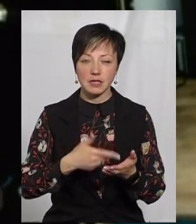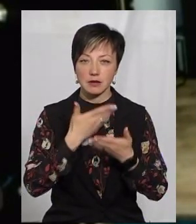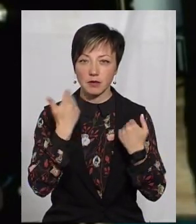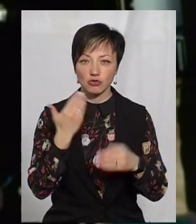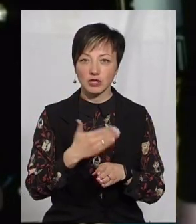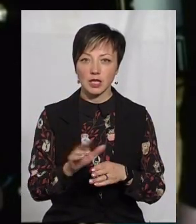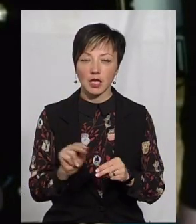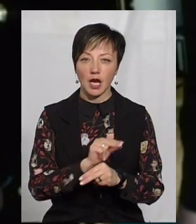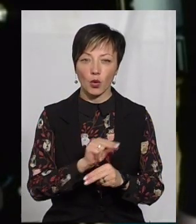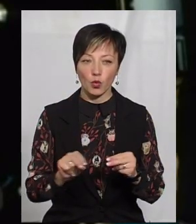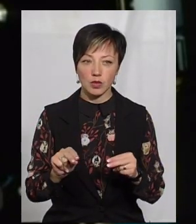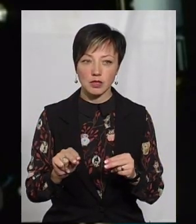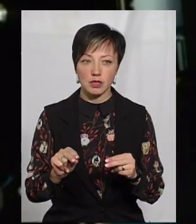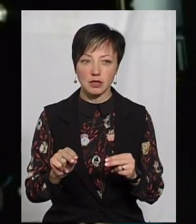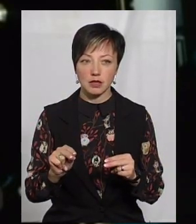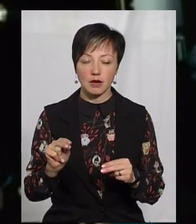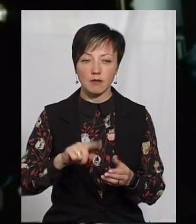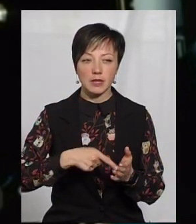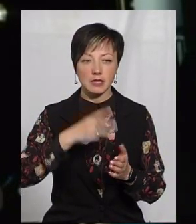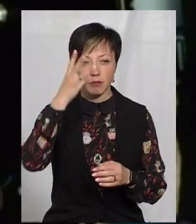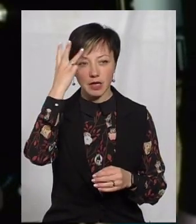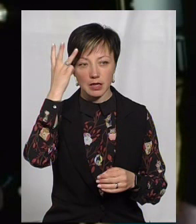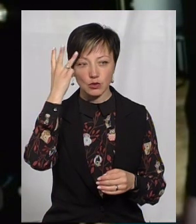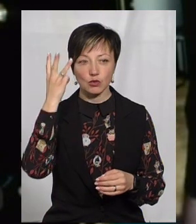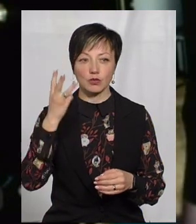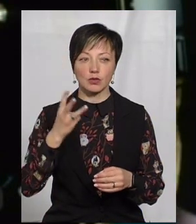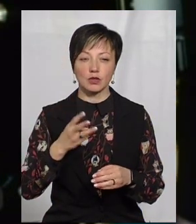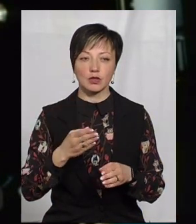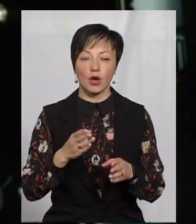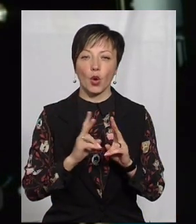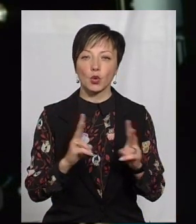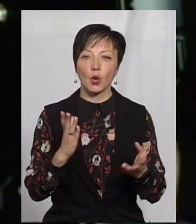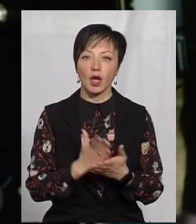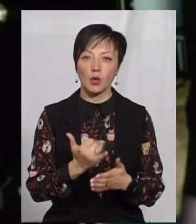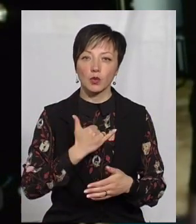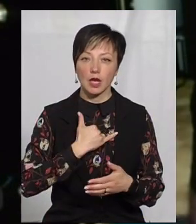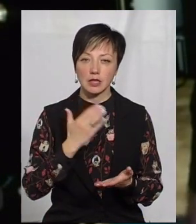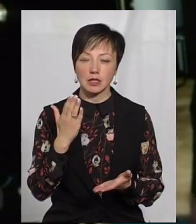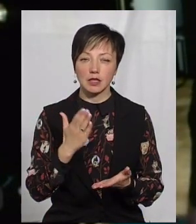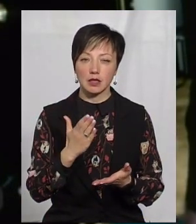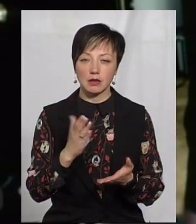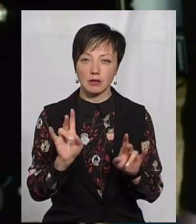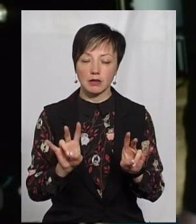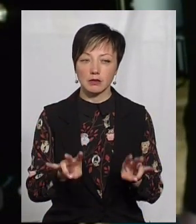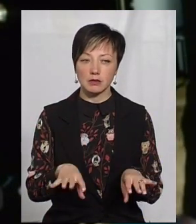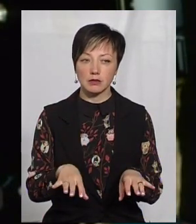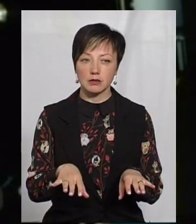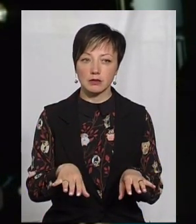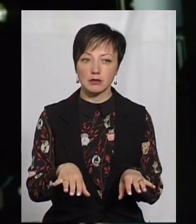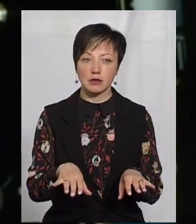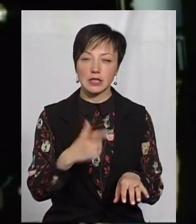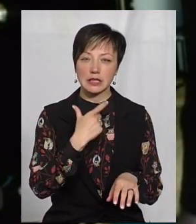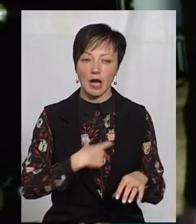частина лікується в місті Хмельницькому, ті, хто є в нас, вони знаходяться